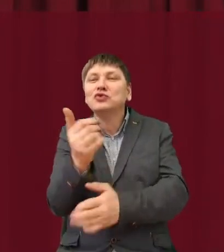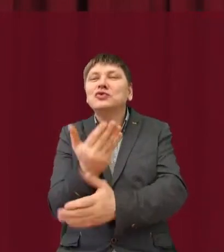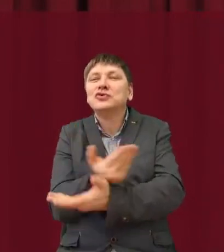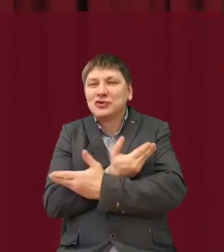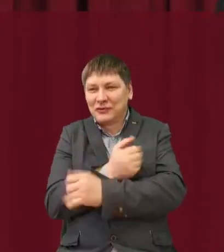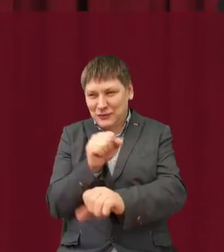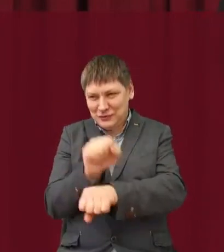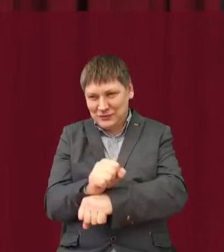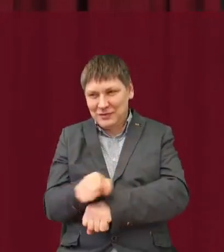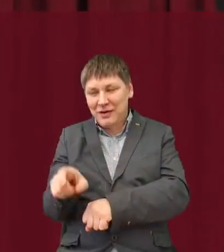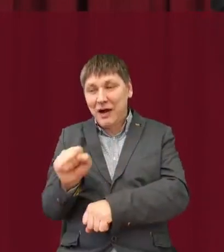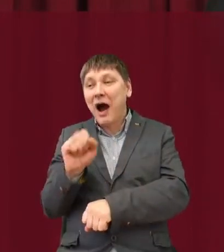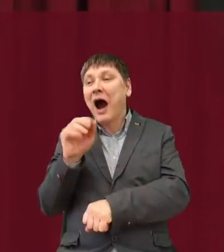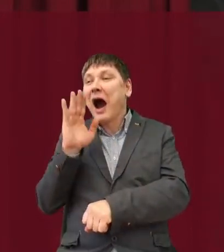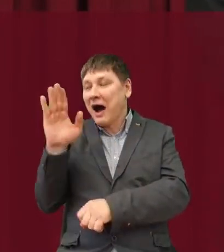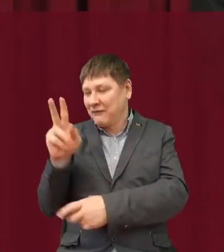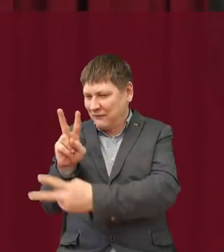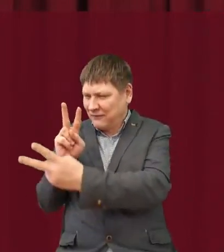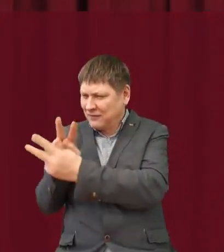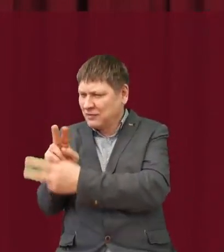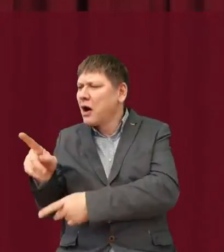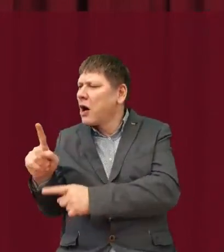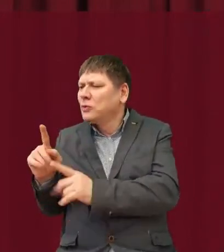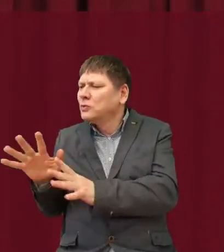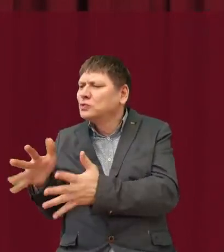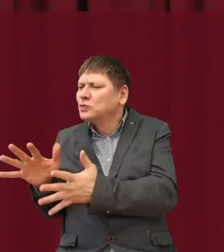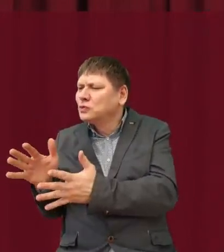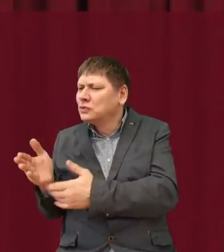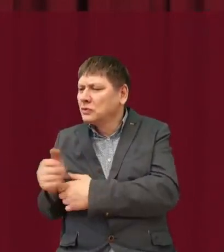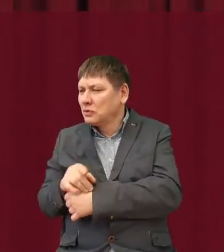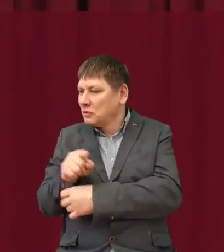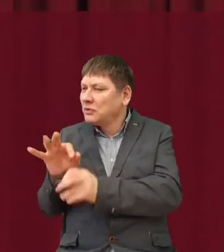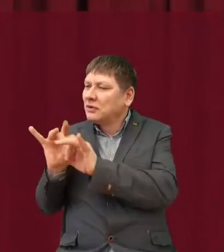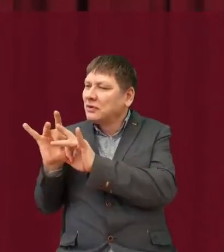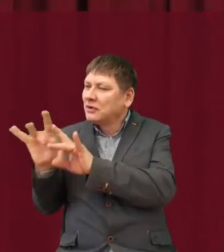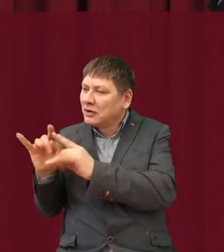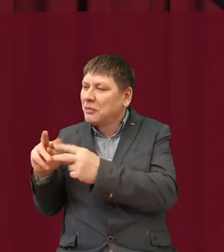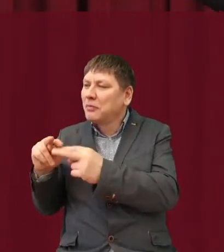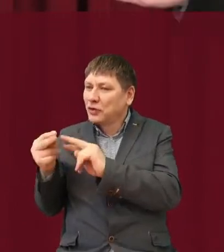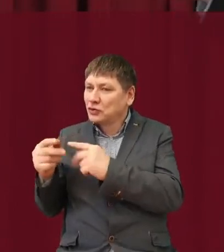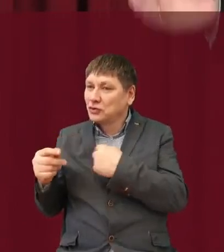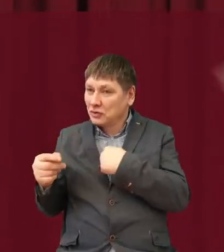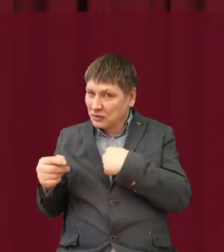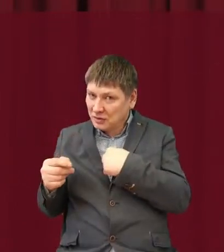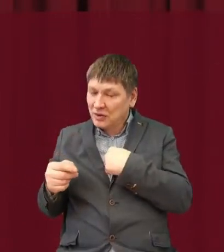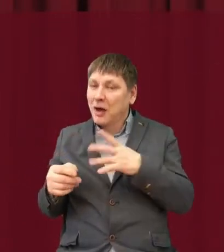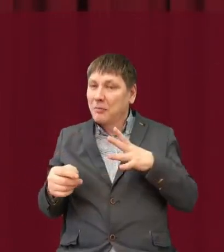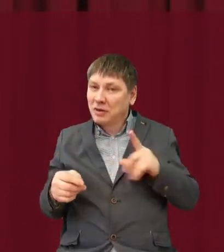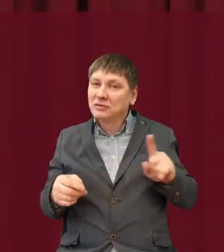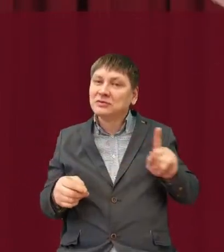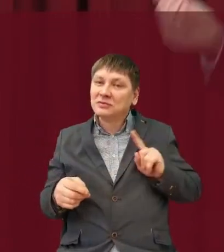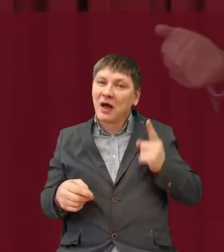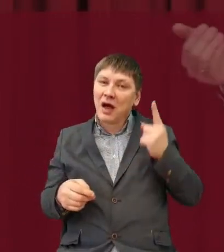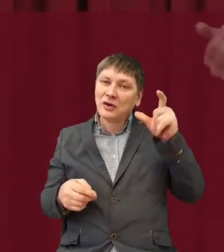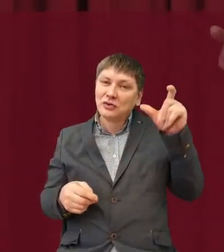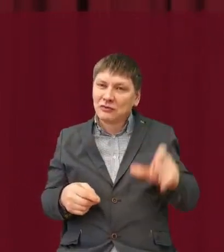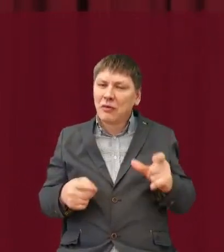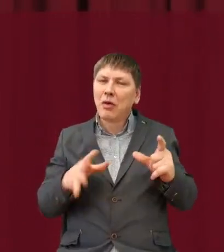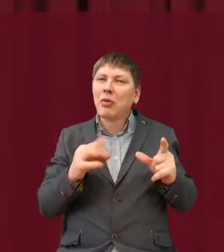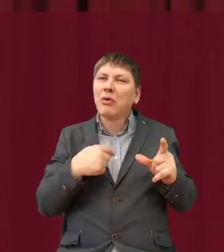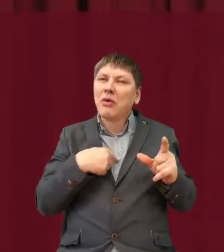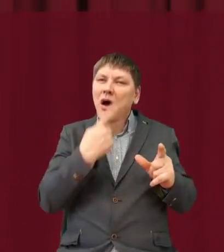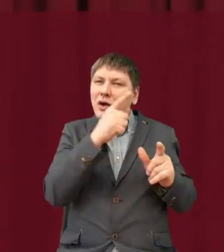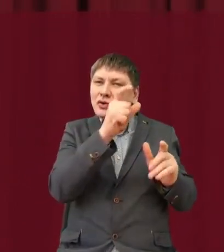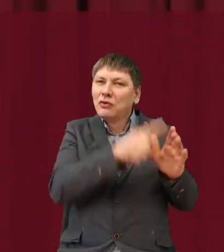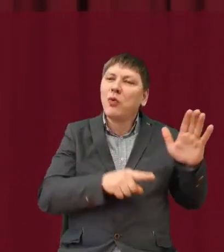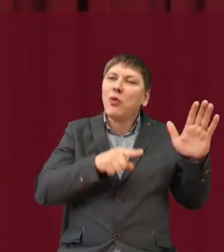и Салихов задает вопрос А что произошло И он рассказывает притчу мне поставили стеречь одного человека но я упустил его